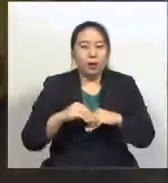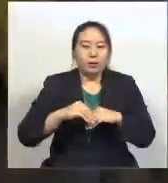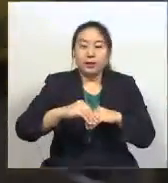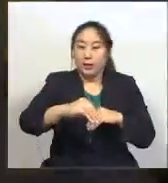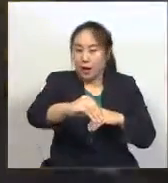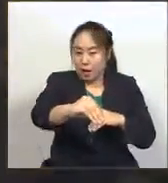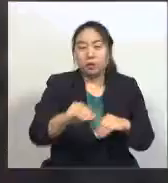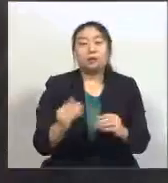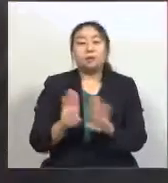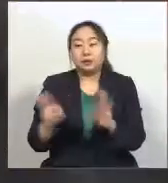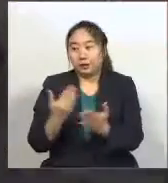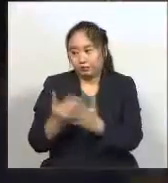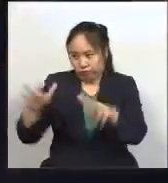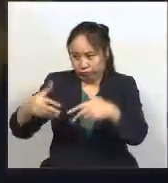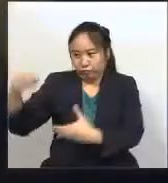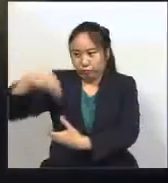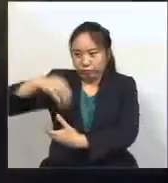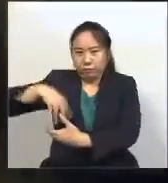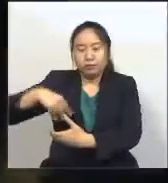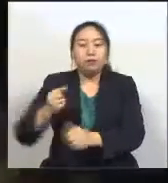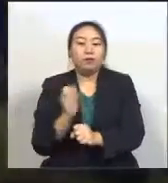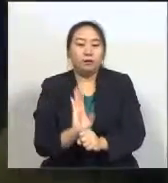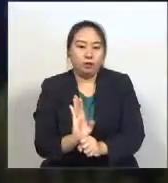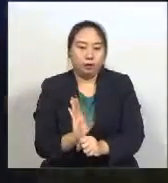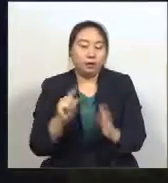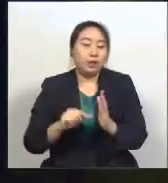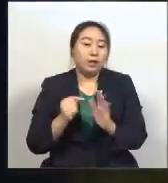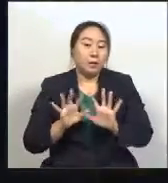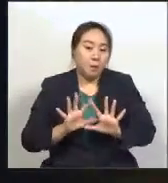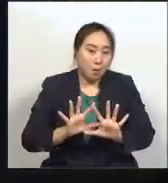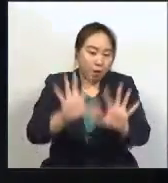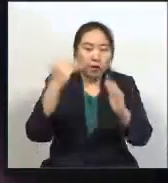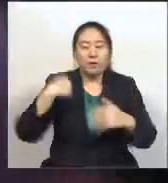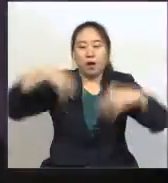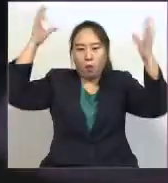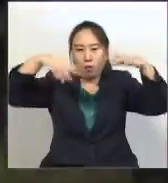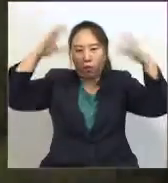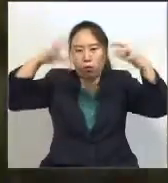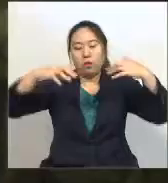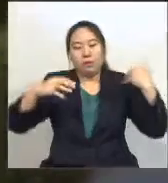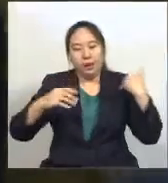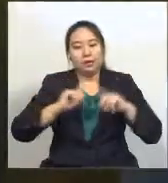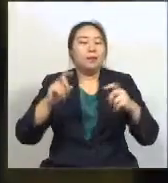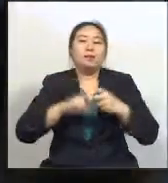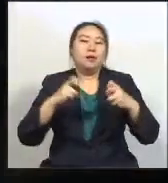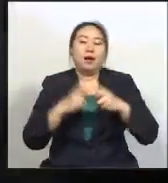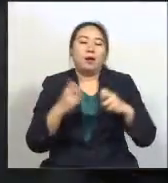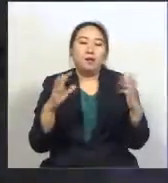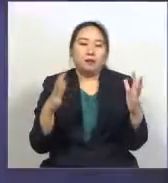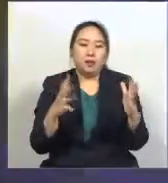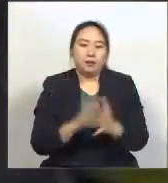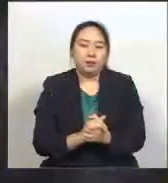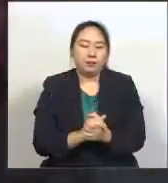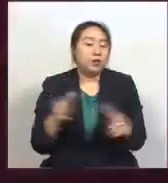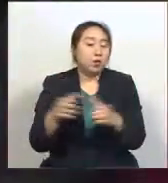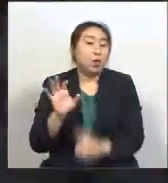แล้วก็เปิดรับบริจาคด้วยค่ะในขณะที่เริ่มปล่อยตัวมีฝนตกลงมานะคะแต่ว่าก็ไม่เป็นอุปสรรคสำหรับการวิ่งของ